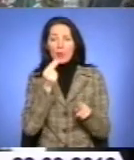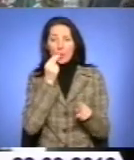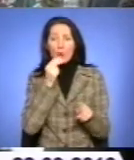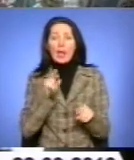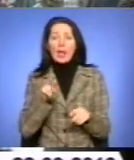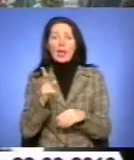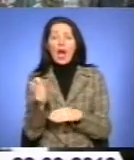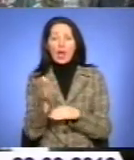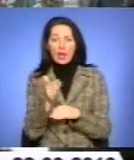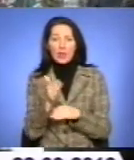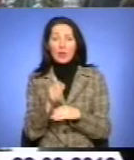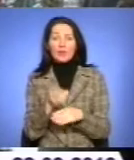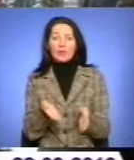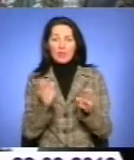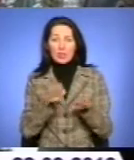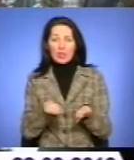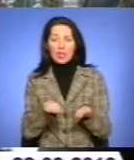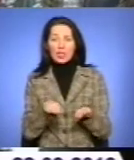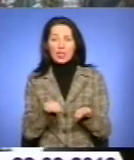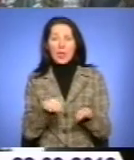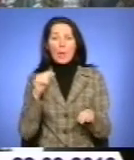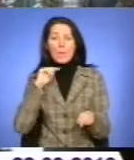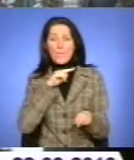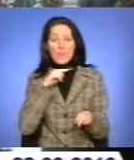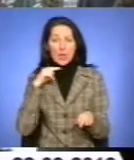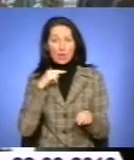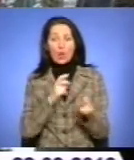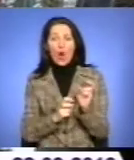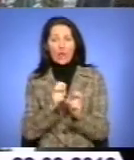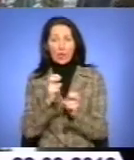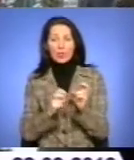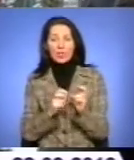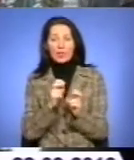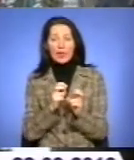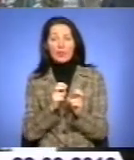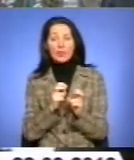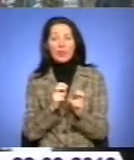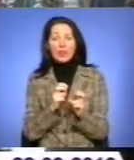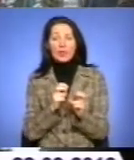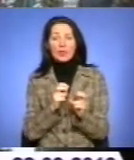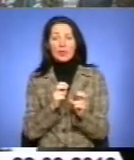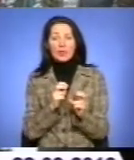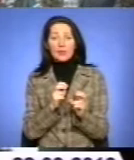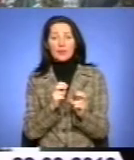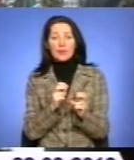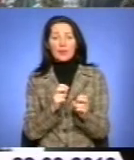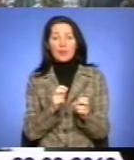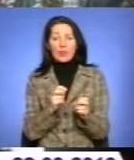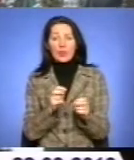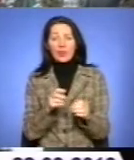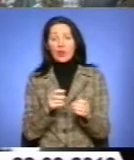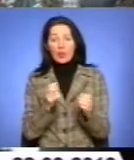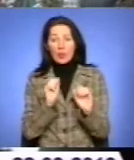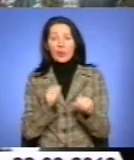риба, рештки м'ясного виробництва, завареними твердо різними сумішами